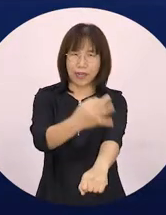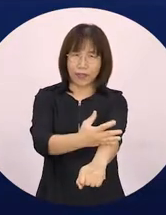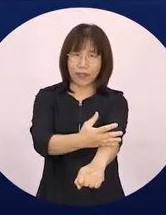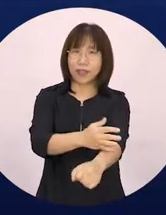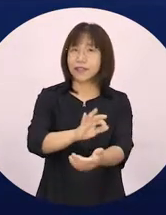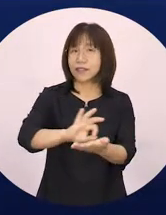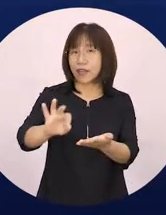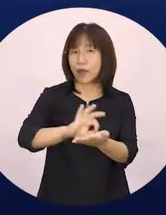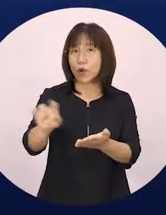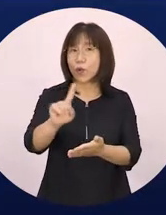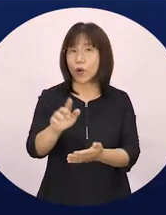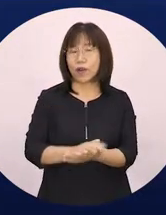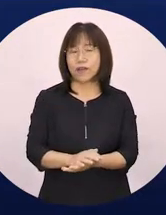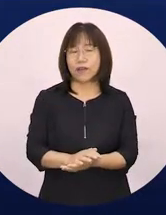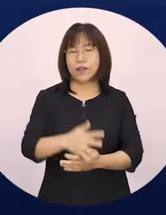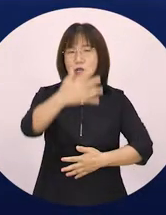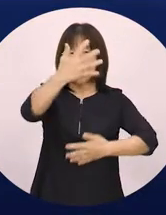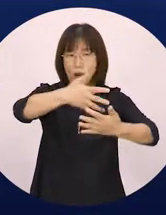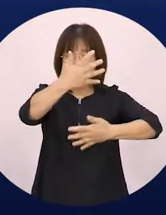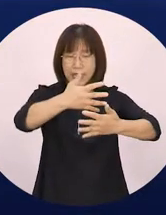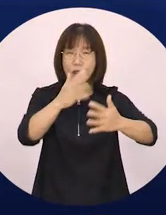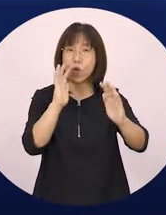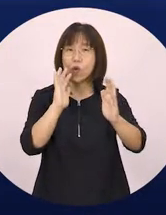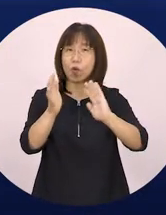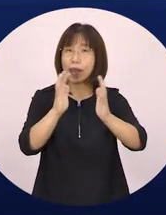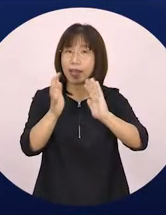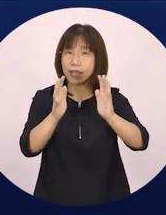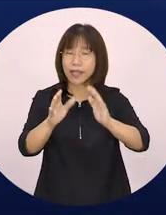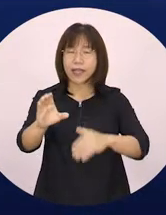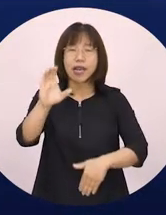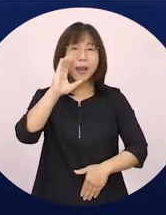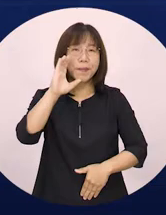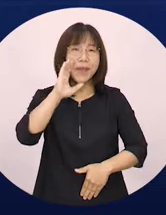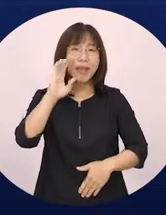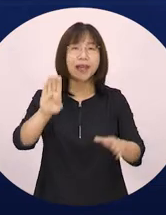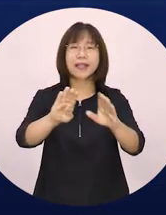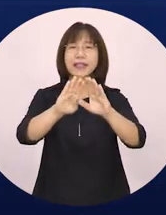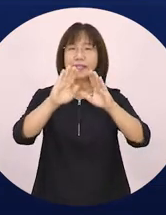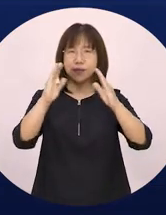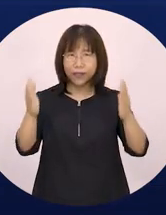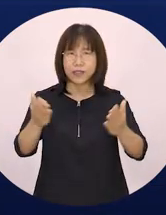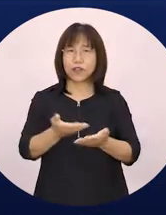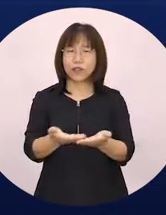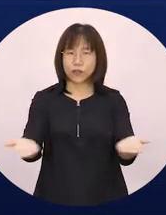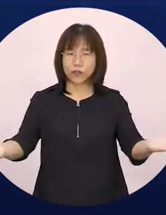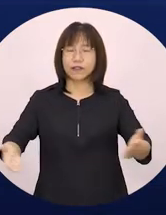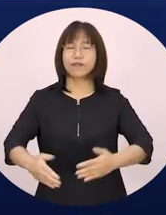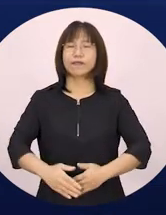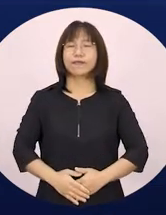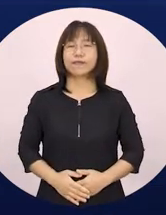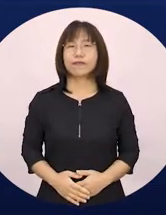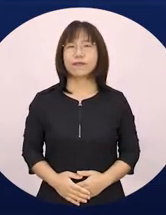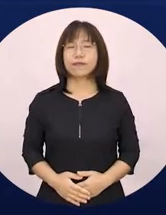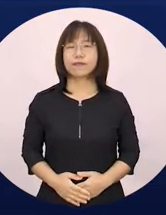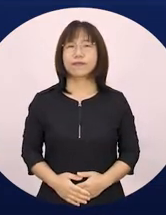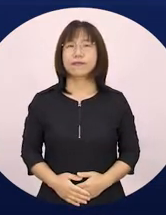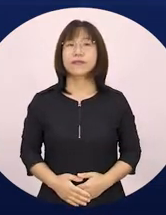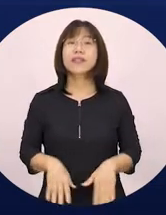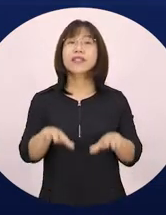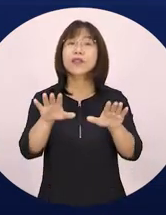누구나 편리하게 이용할 수 있는 화상회의 공간인 디지털 영상 카페를 구축하고 운영에